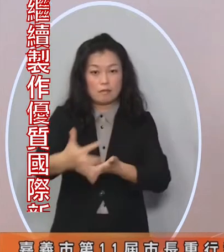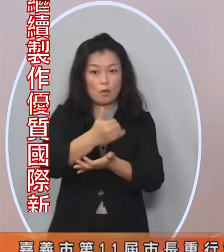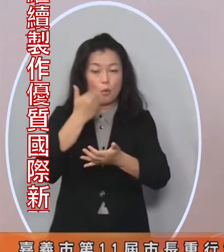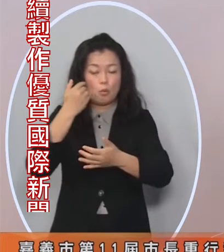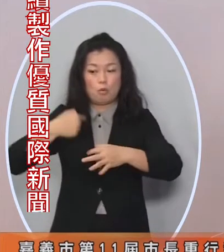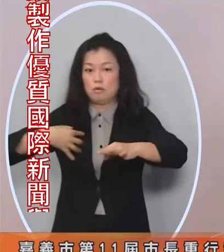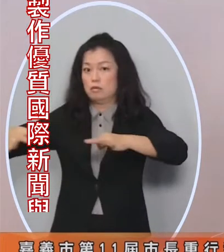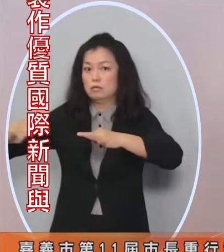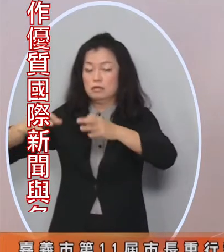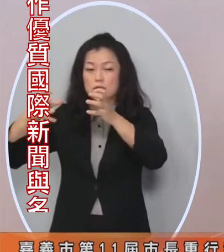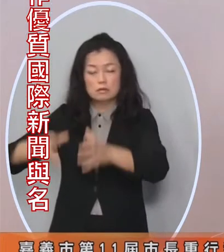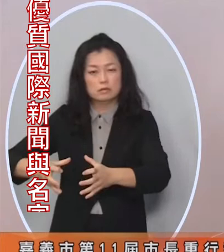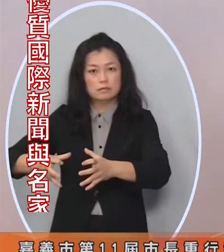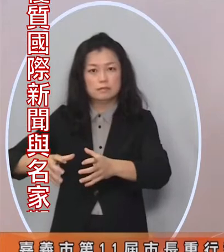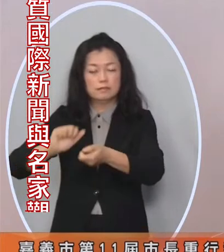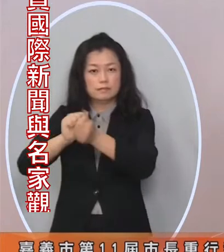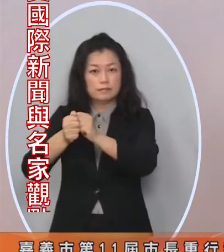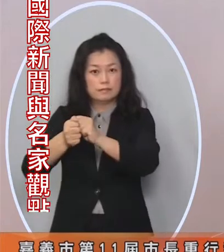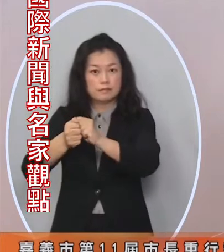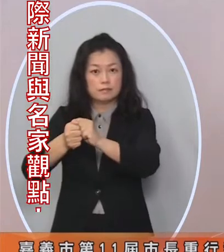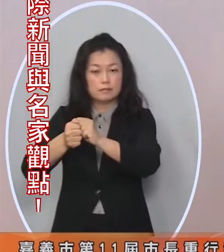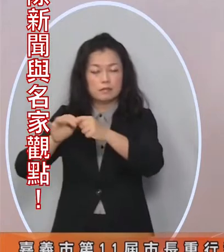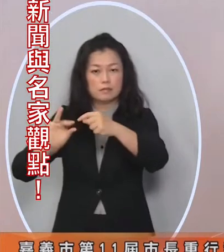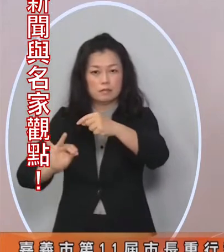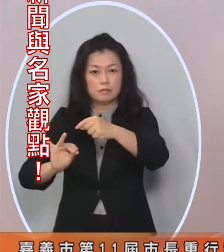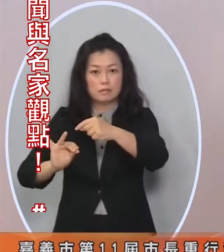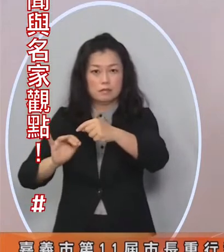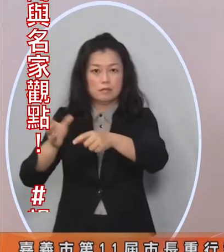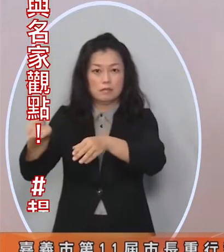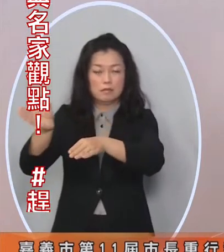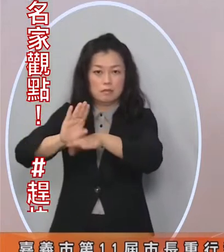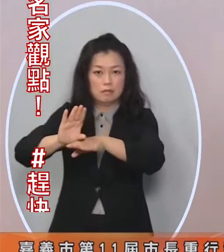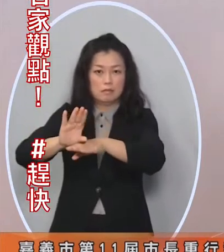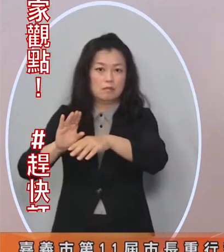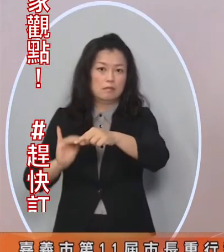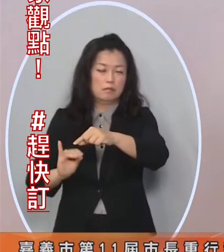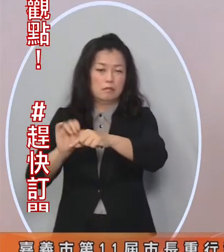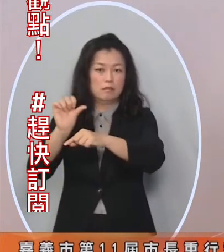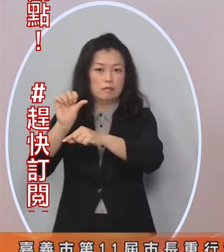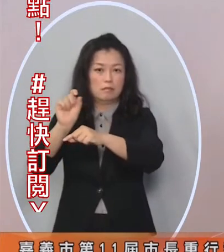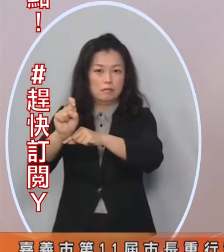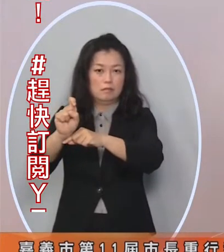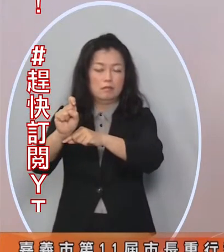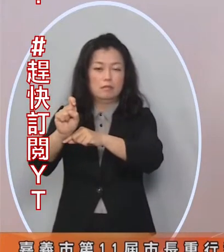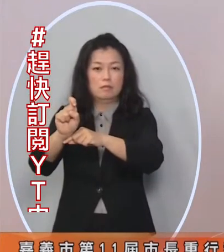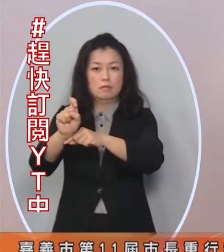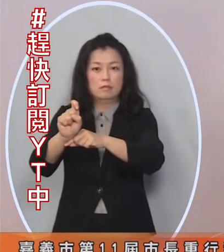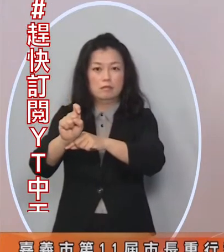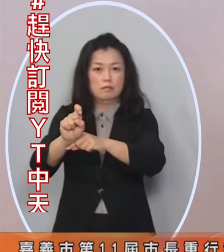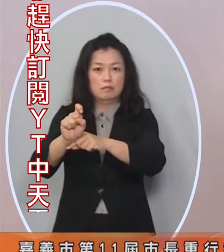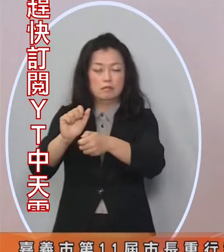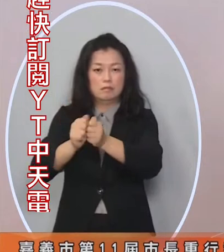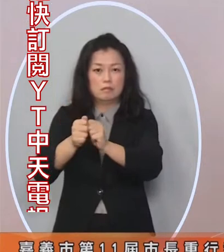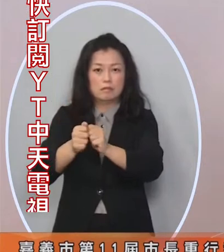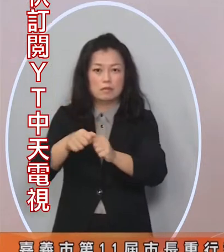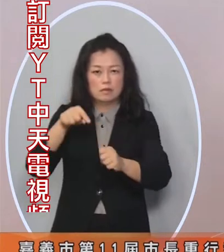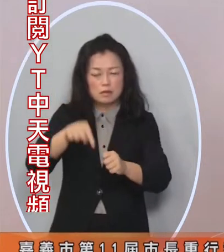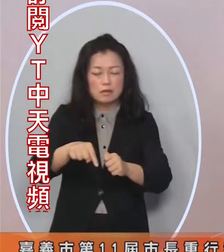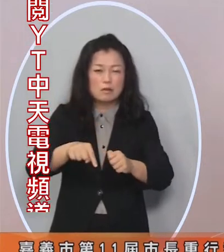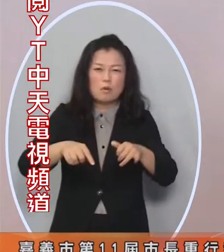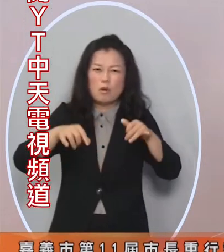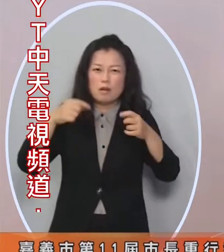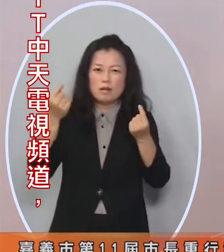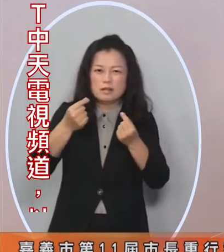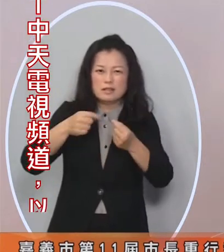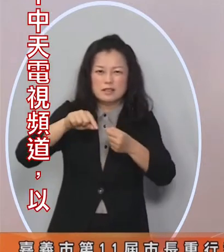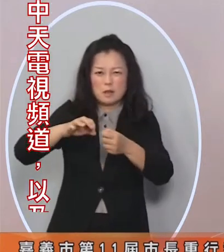生意营业用，就再乘五倍，以千分之十苛征。政府把一只牛剥五层